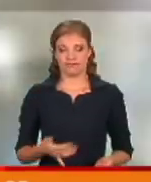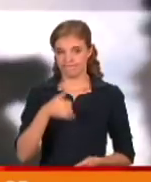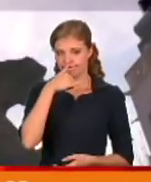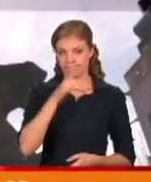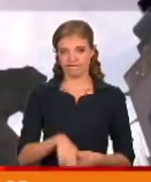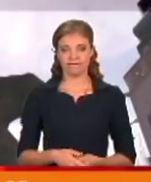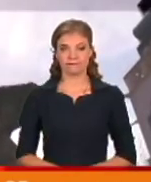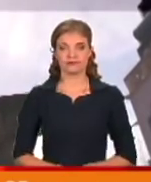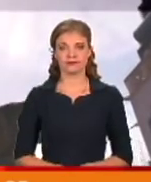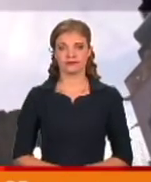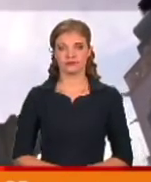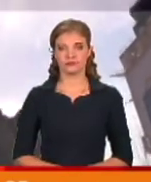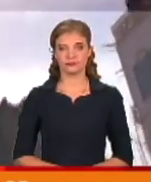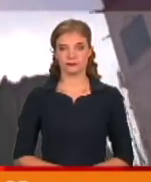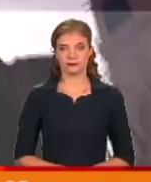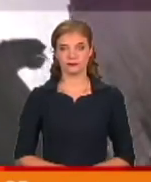бути.